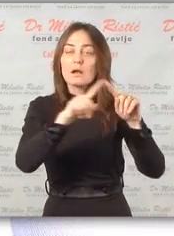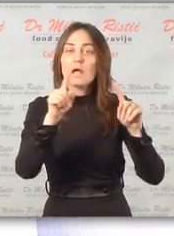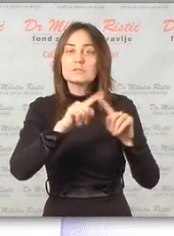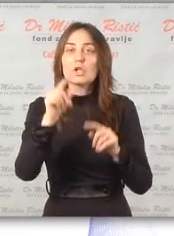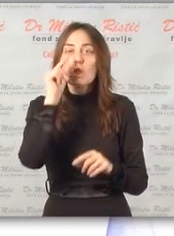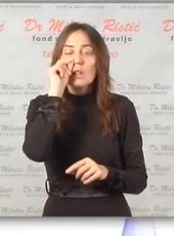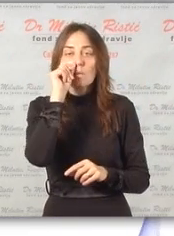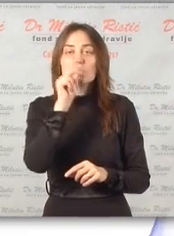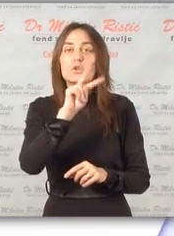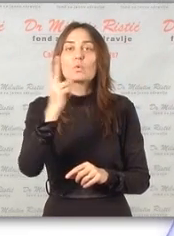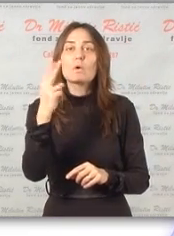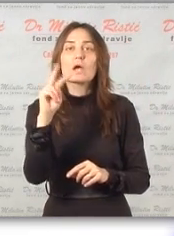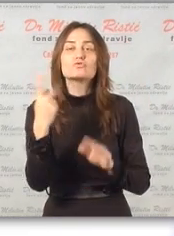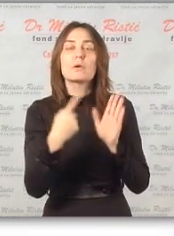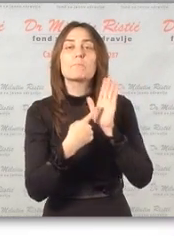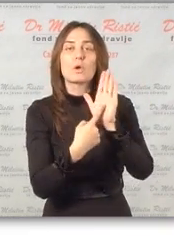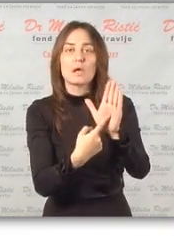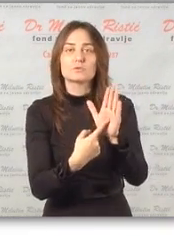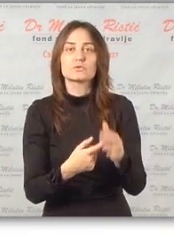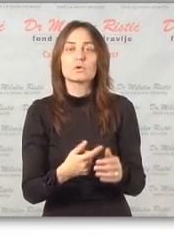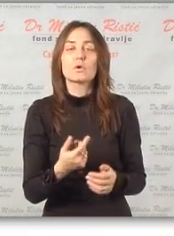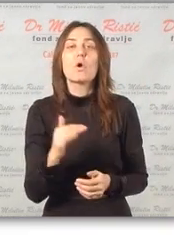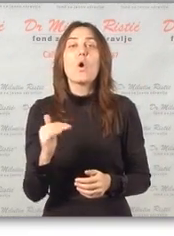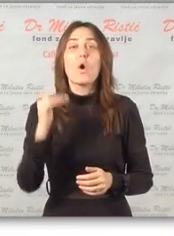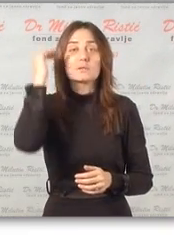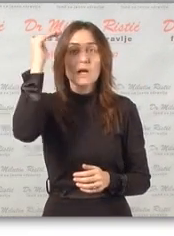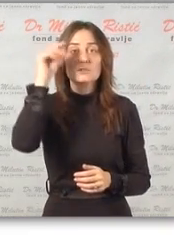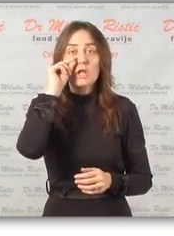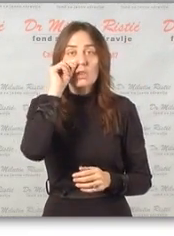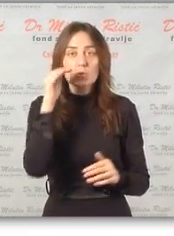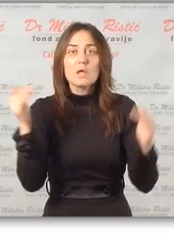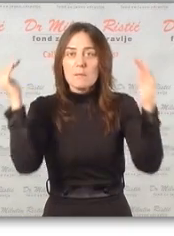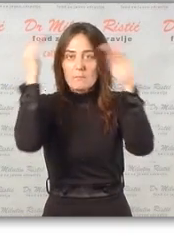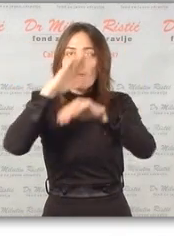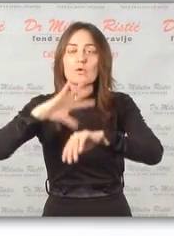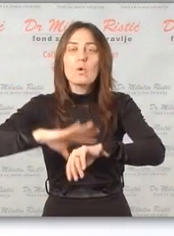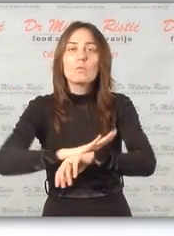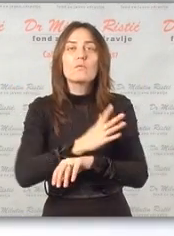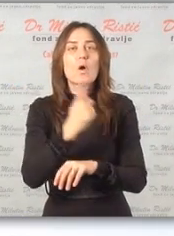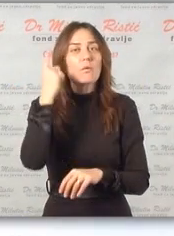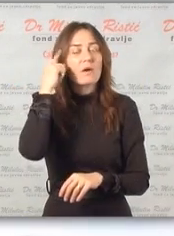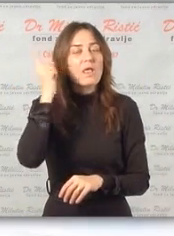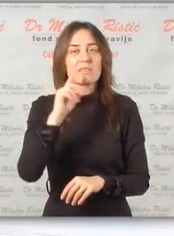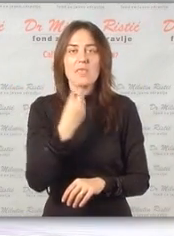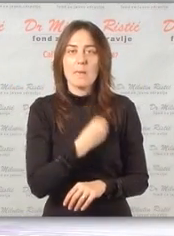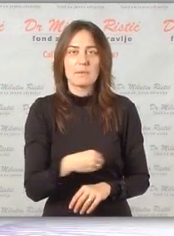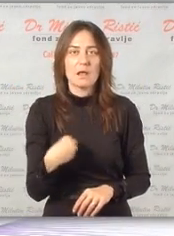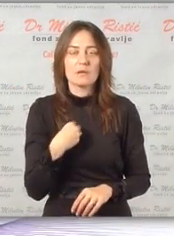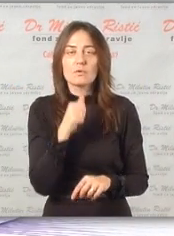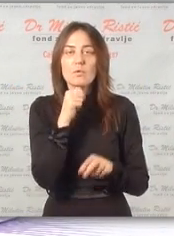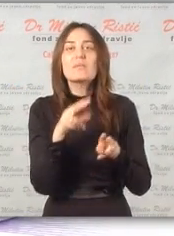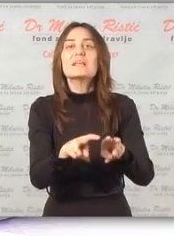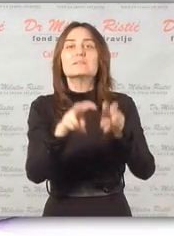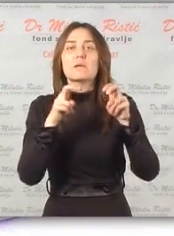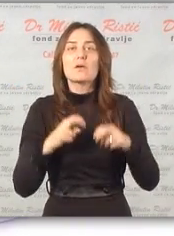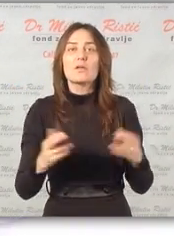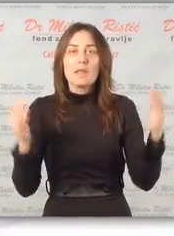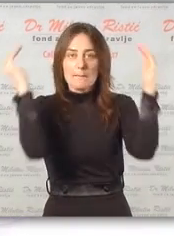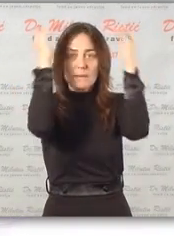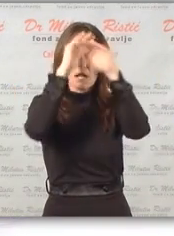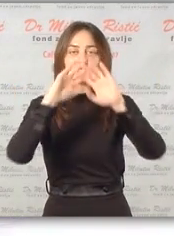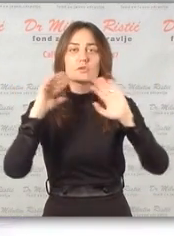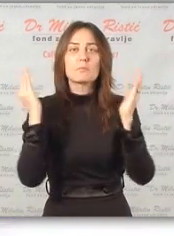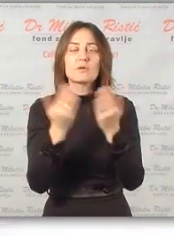strah od mraka kod odraslih ljudi manifestuje na drugačiji način. Odrasli ljudi se u mraku osjećaju uglavnom neprijatno